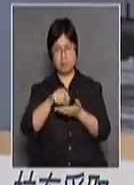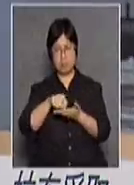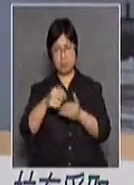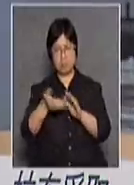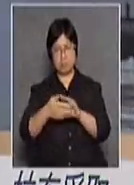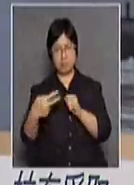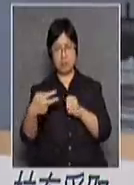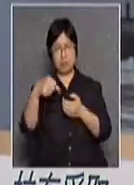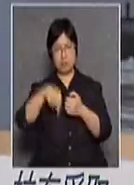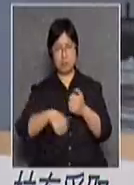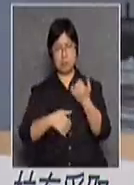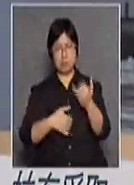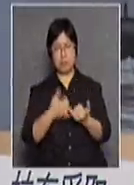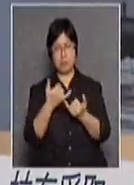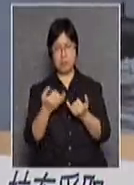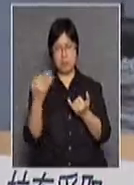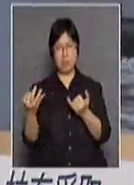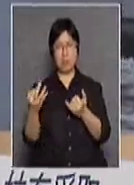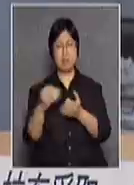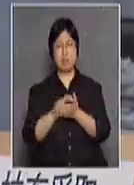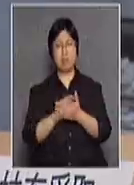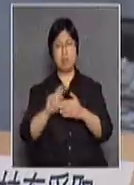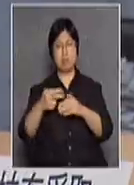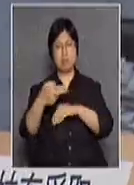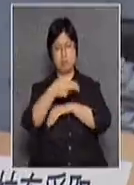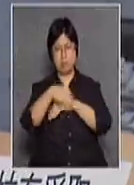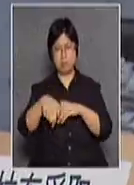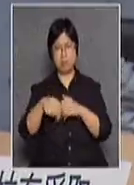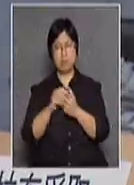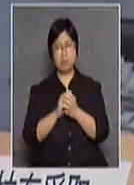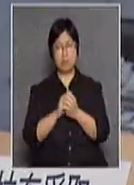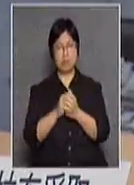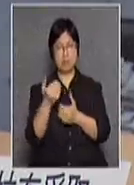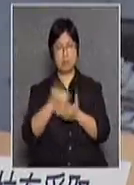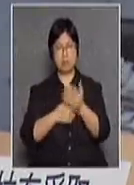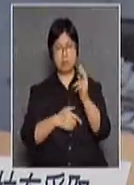第663項修正案，削減